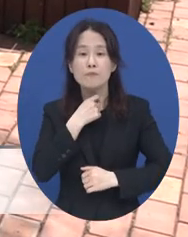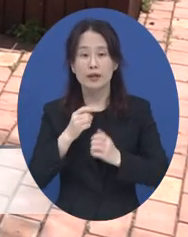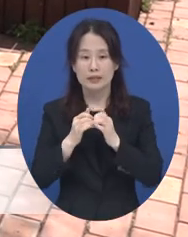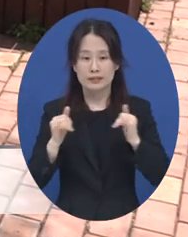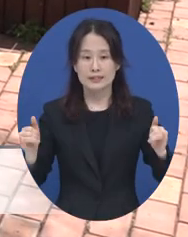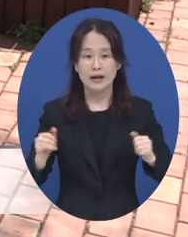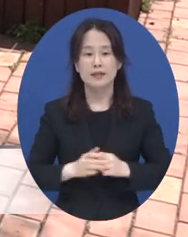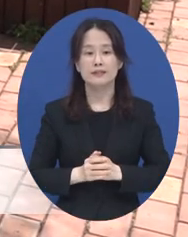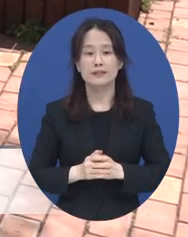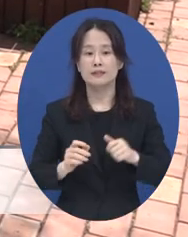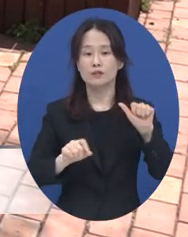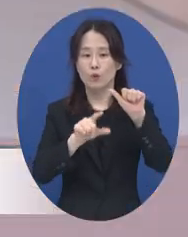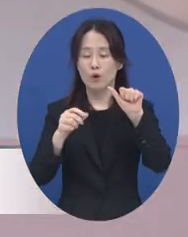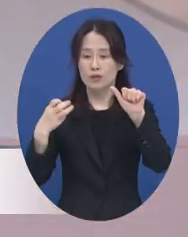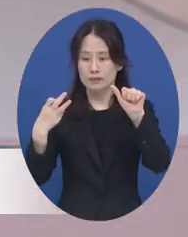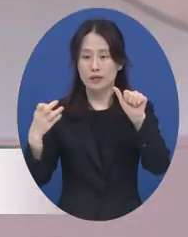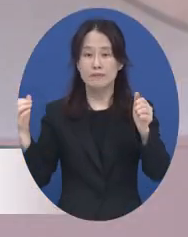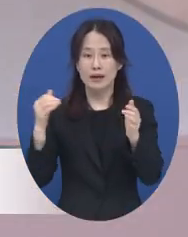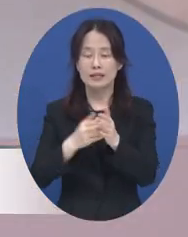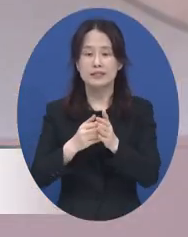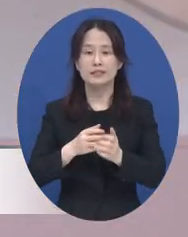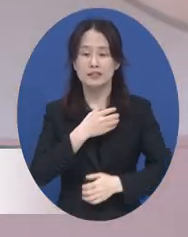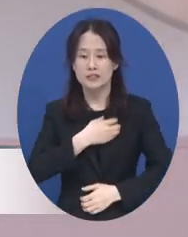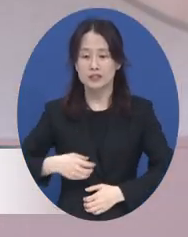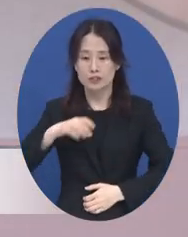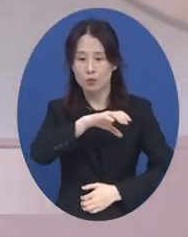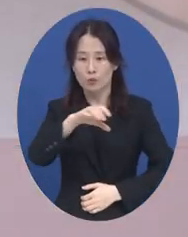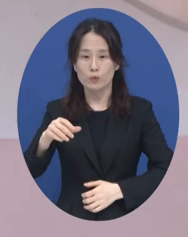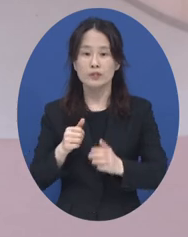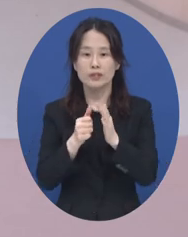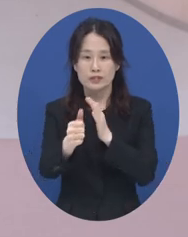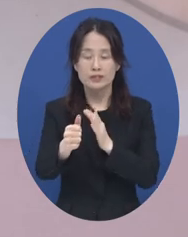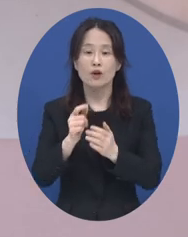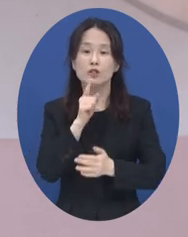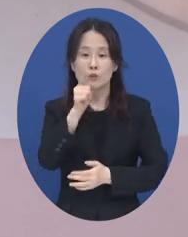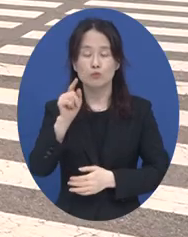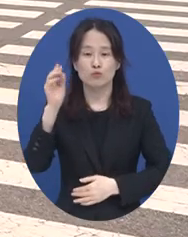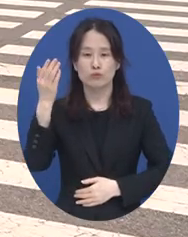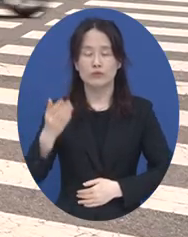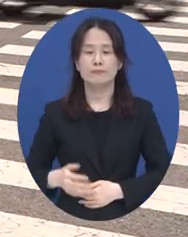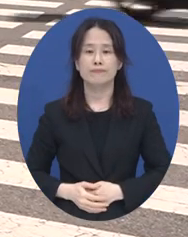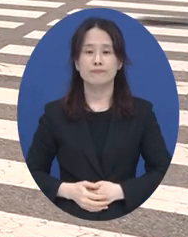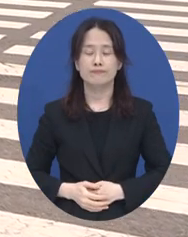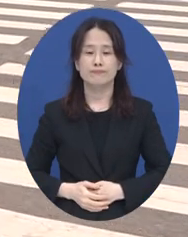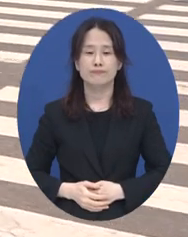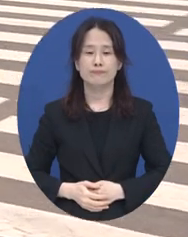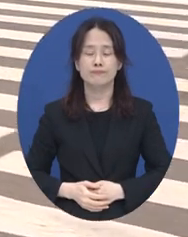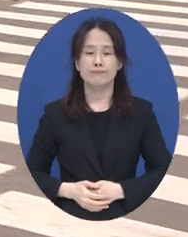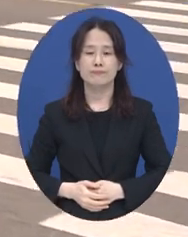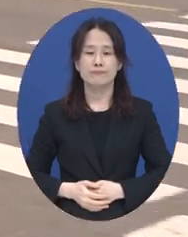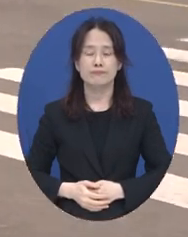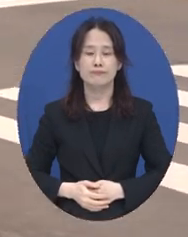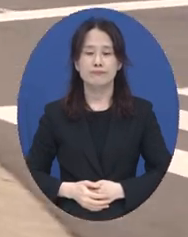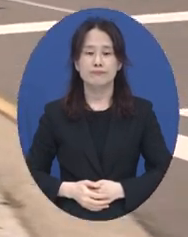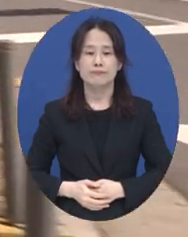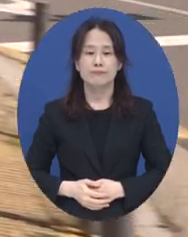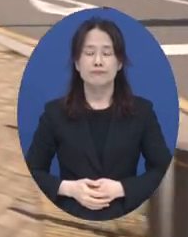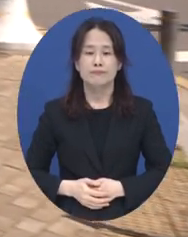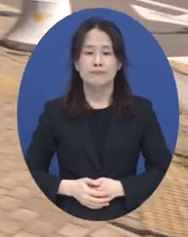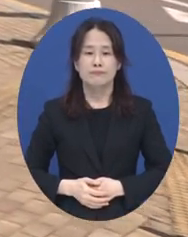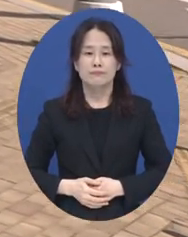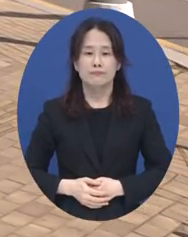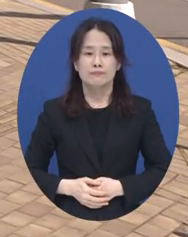골목상권 은 다음달 13일까지 시 군을 통해 접수하면 됩니다 경기 gtv 구형 술입니다